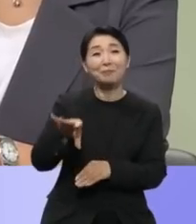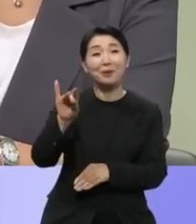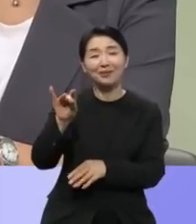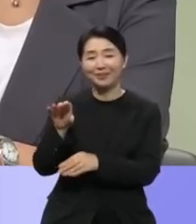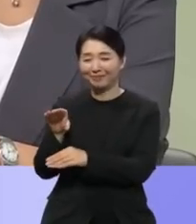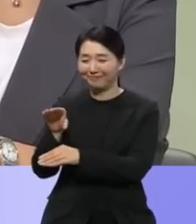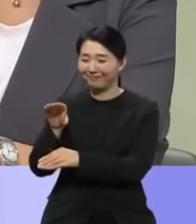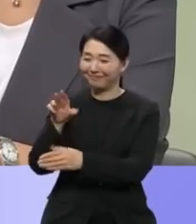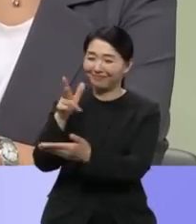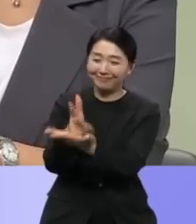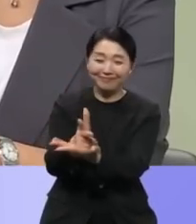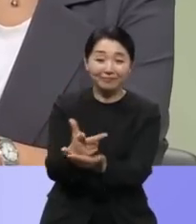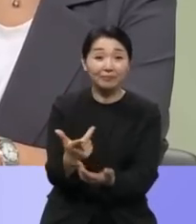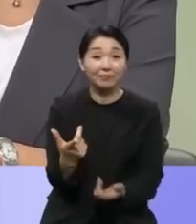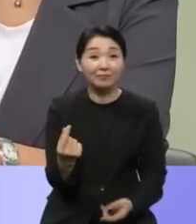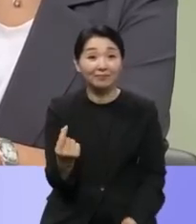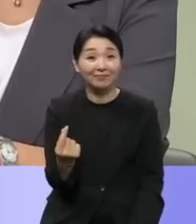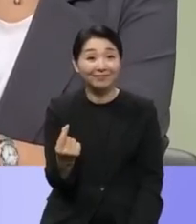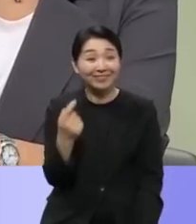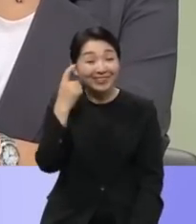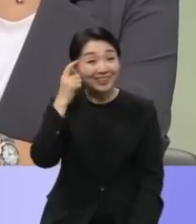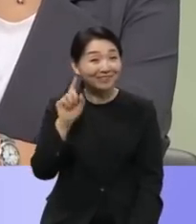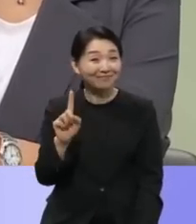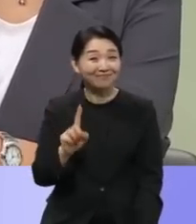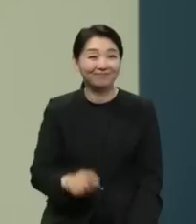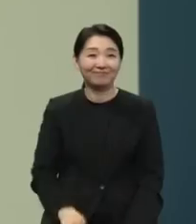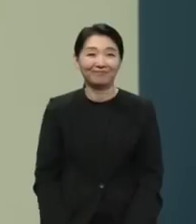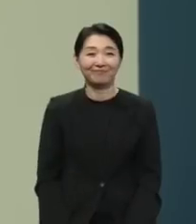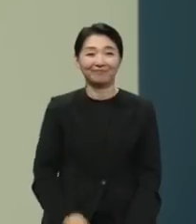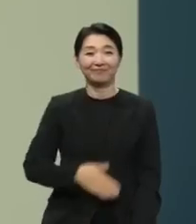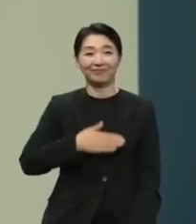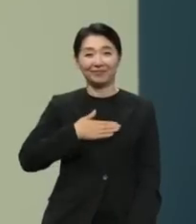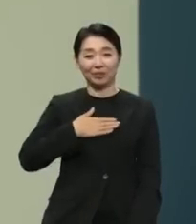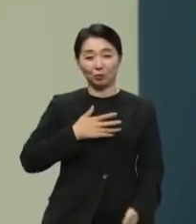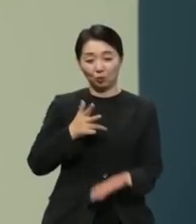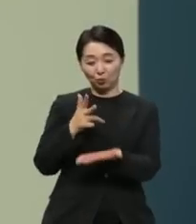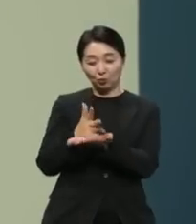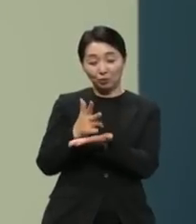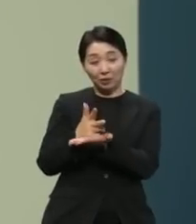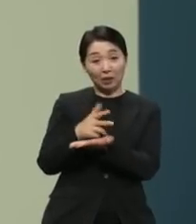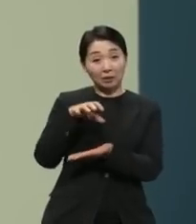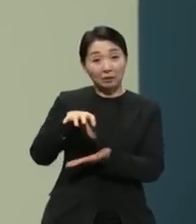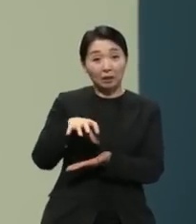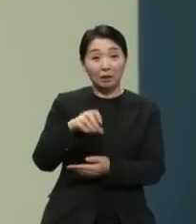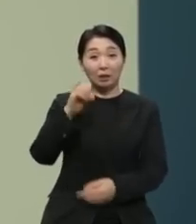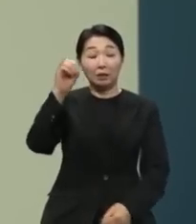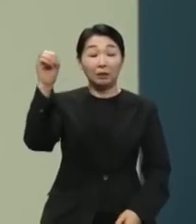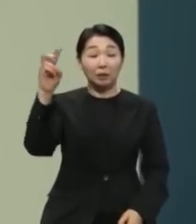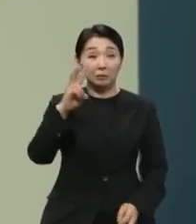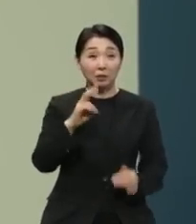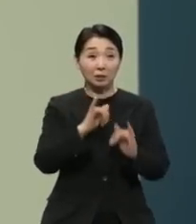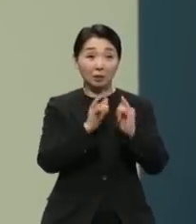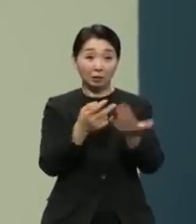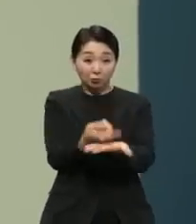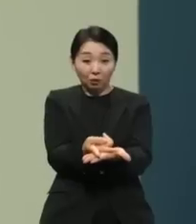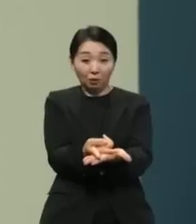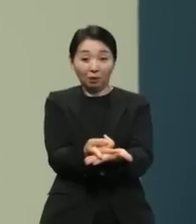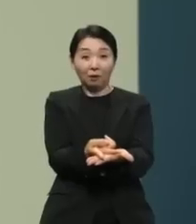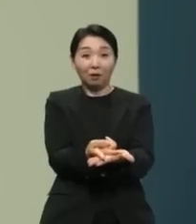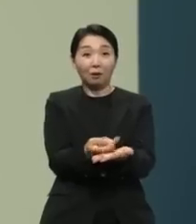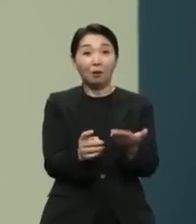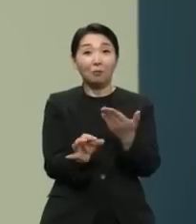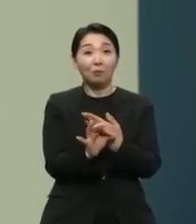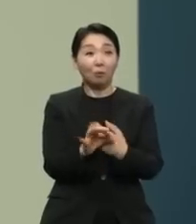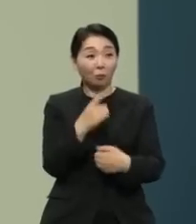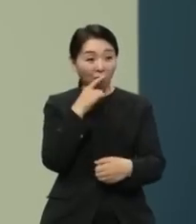가야 되는 거잖아요 어떻게 생각하세요 아니 저도 주차 공간에 갑자기 그림처럼 사람이 갑자기 누워 있으면